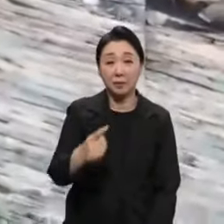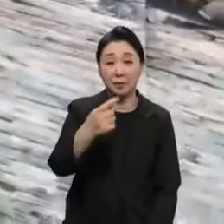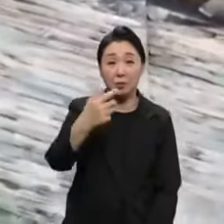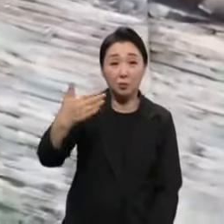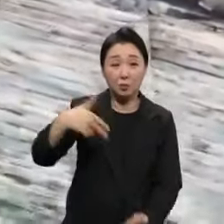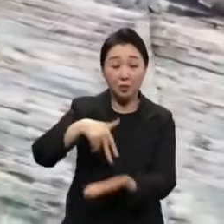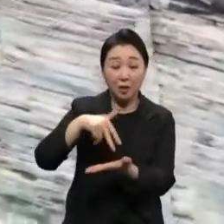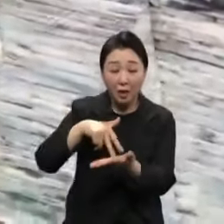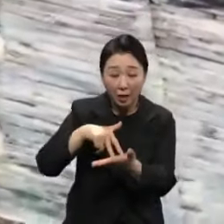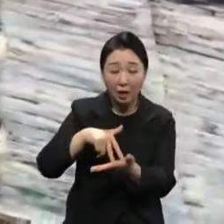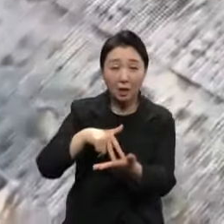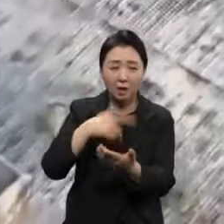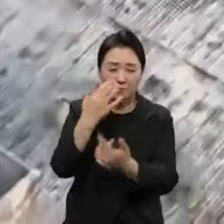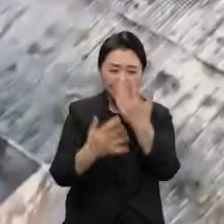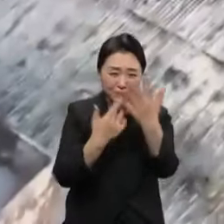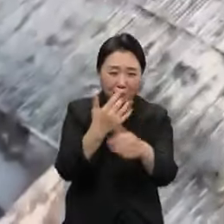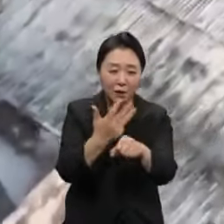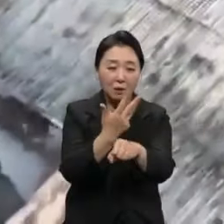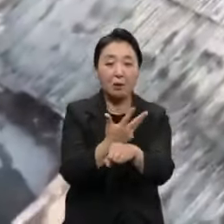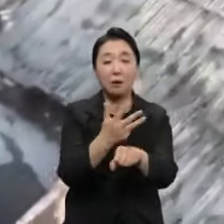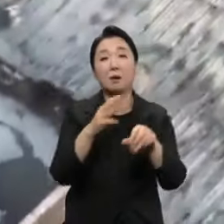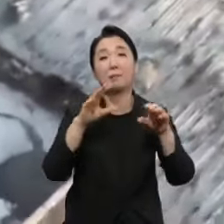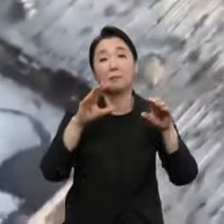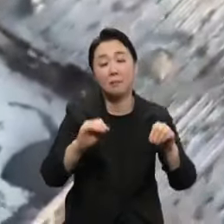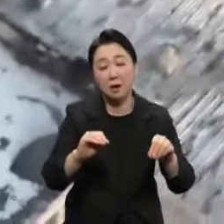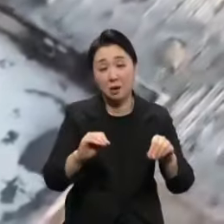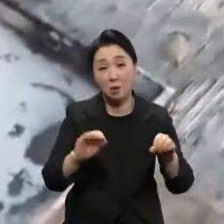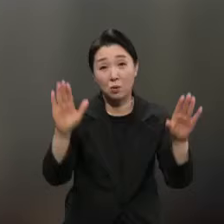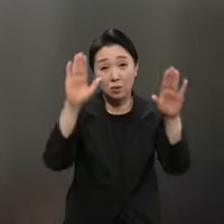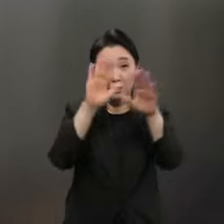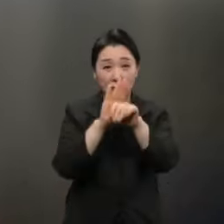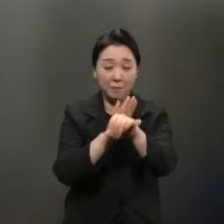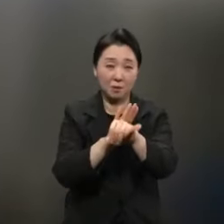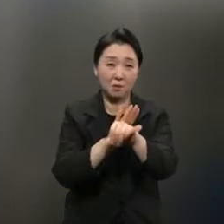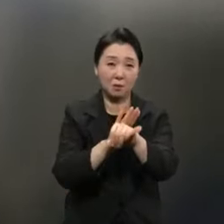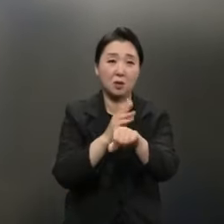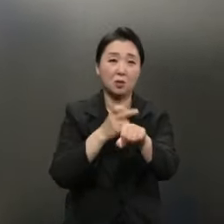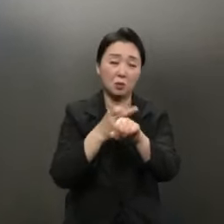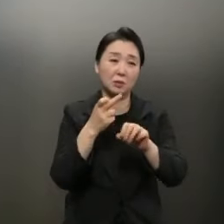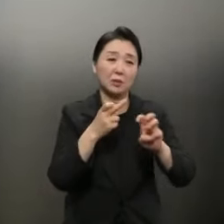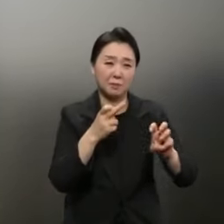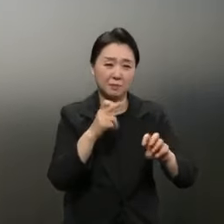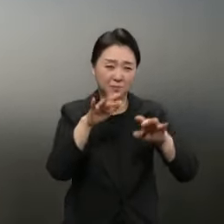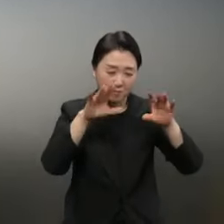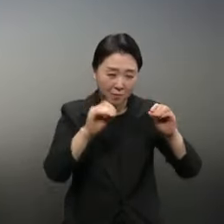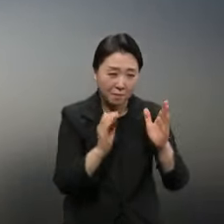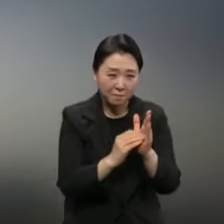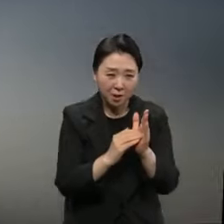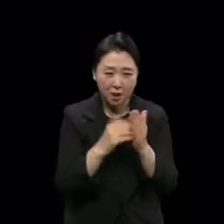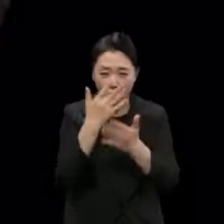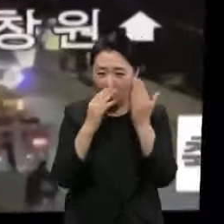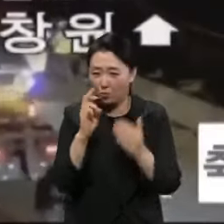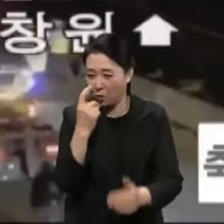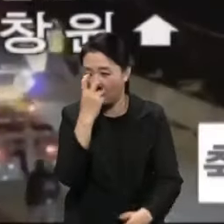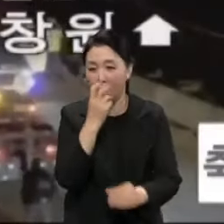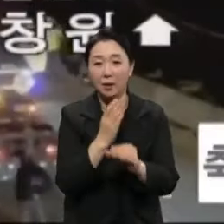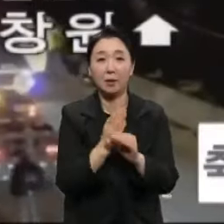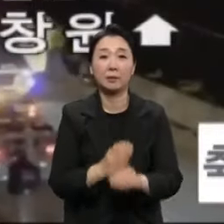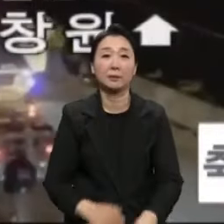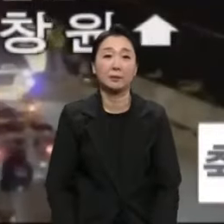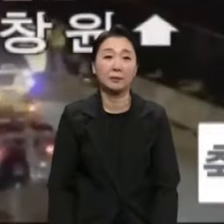난 지 8시간 만인 오늘 새벽 0시 30분쯤 큰 불길을 잡고 화재 원인을 조사하고 있습니다.